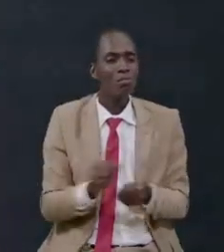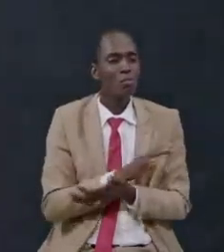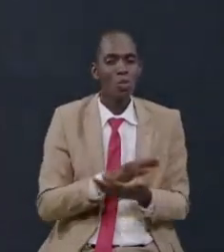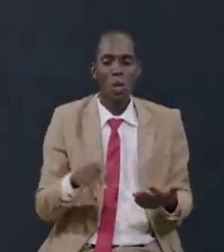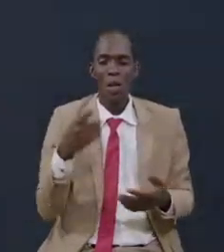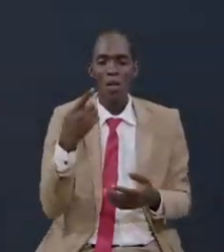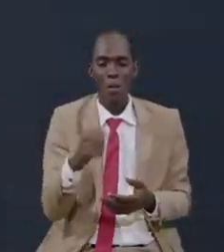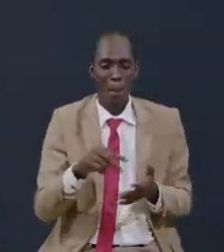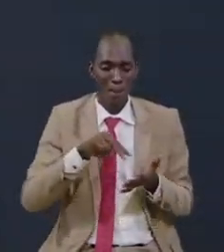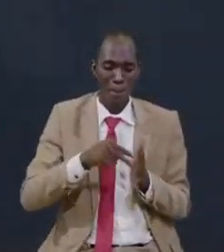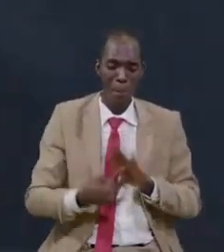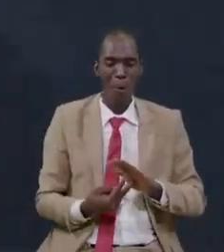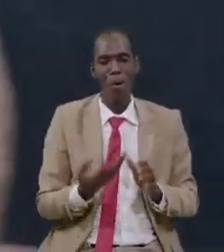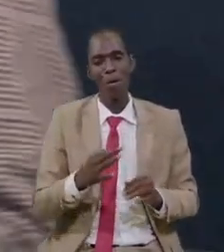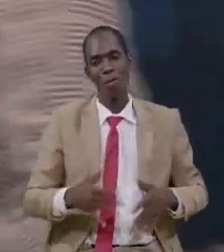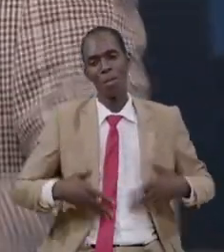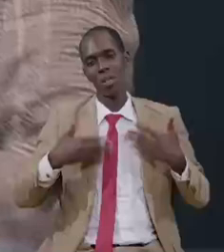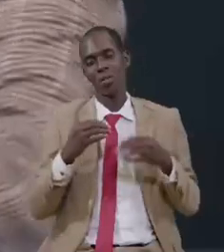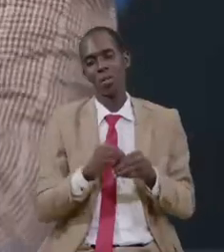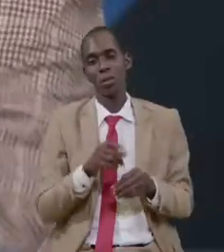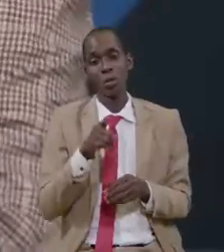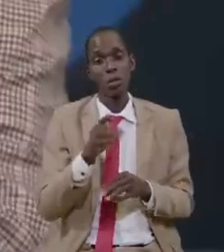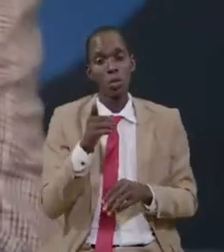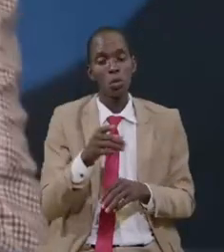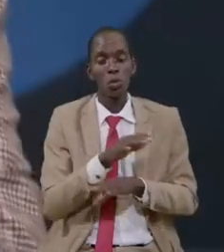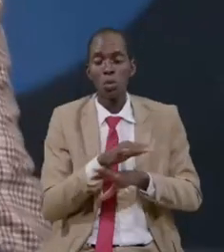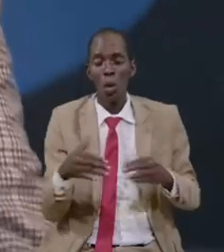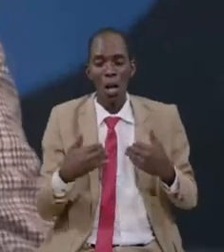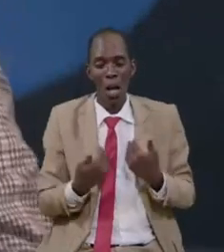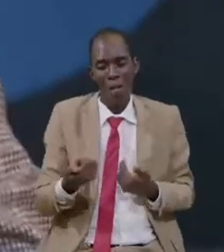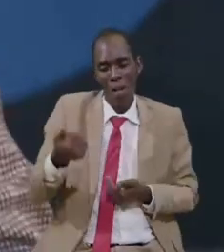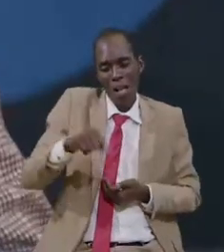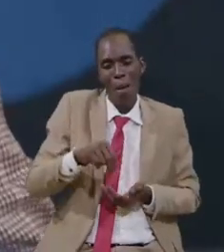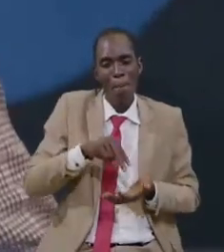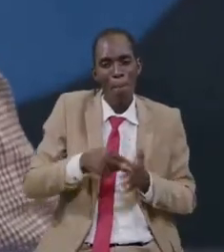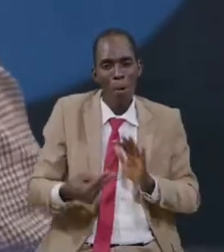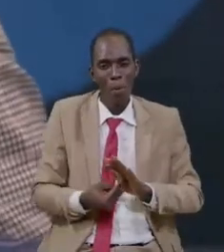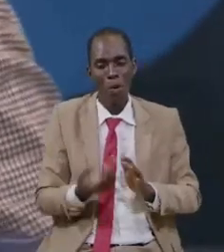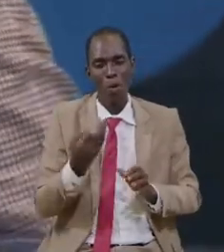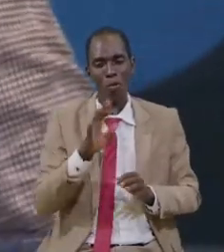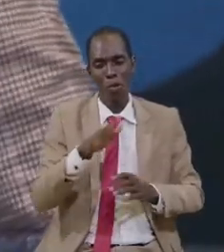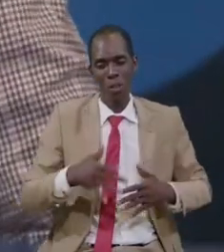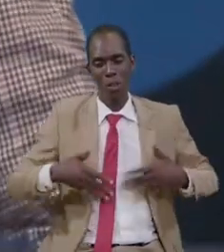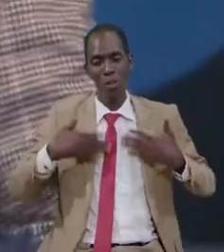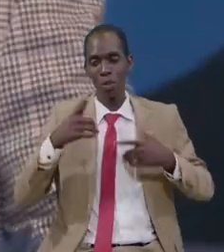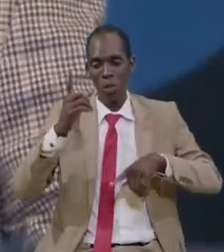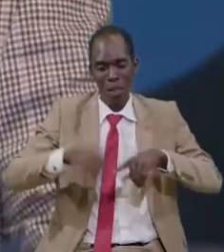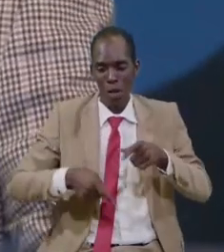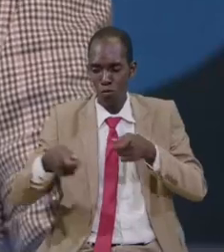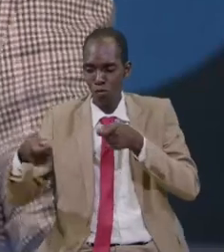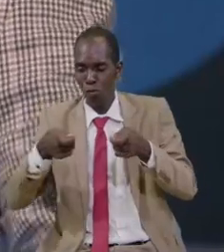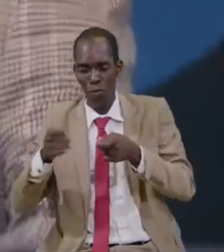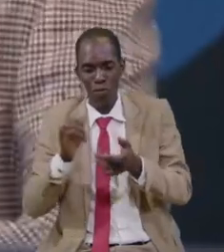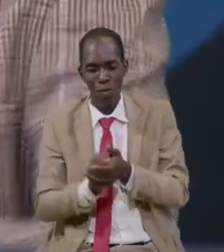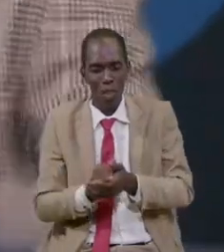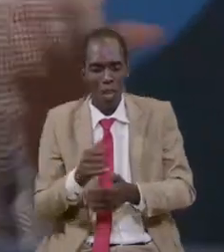votre but dans la vie. Vous n'avez plus de but dans la vie et vous ne pouvez plus contrôler la substance. C'est la substance